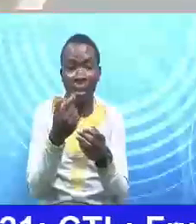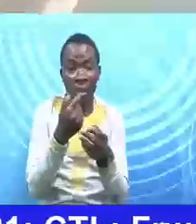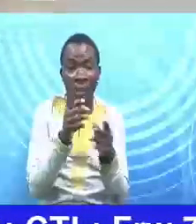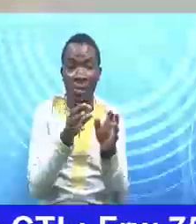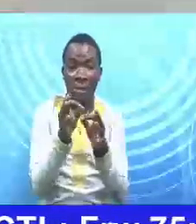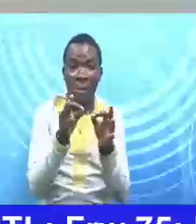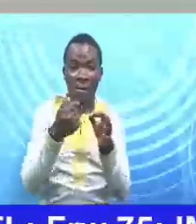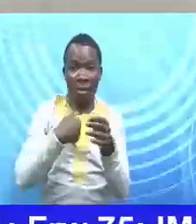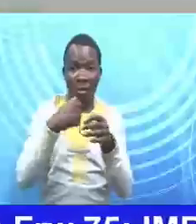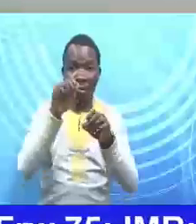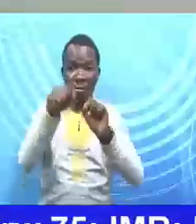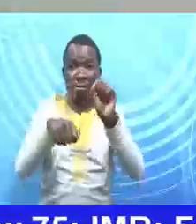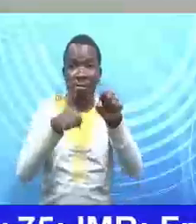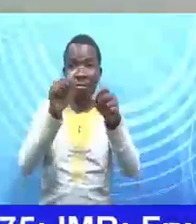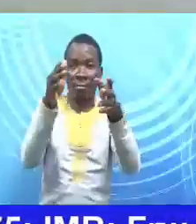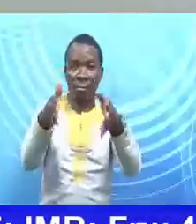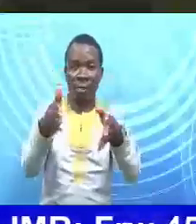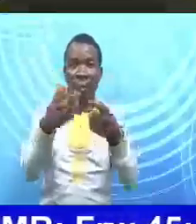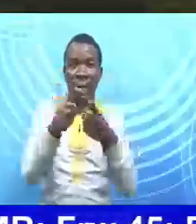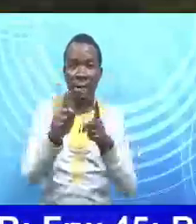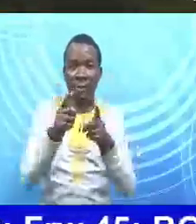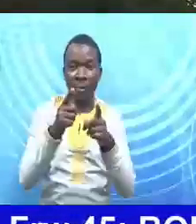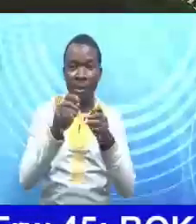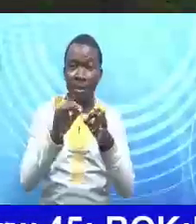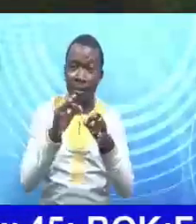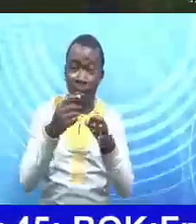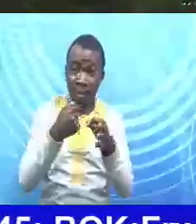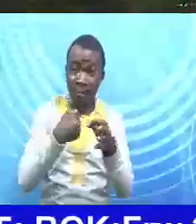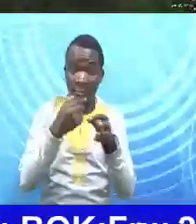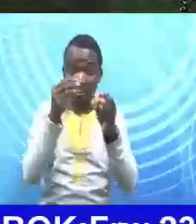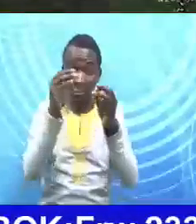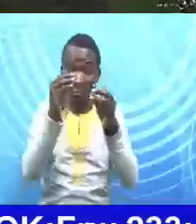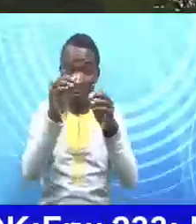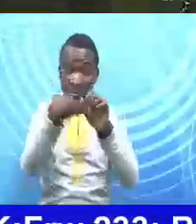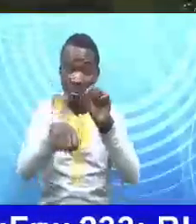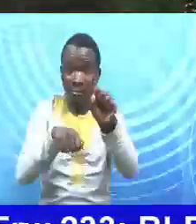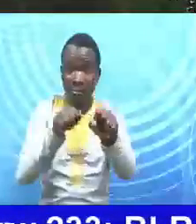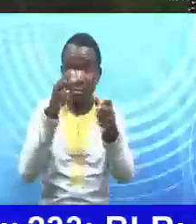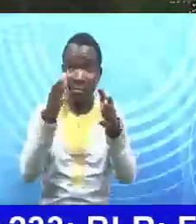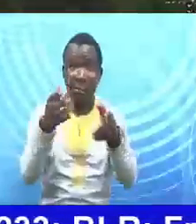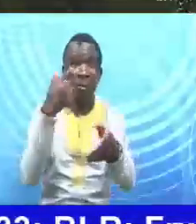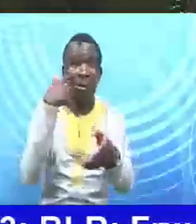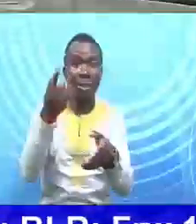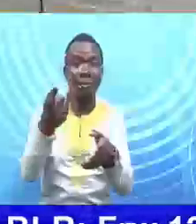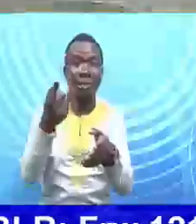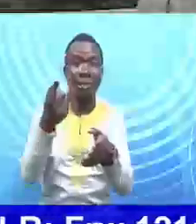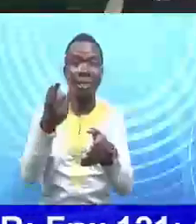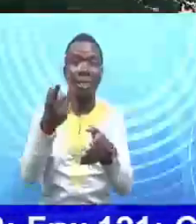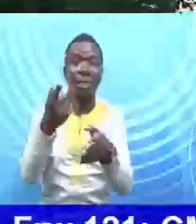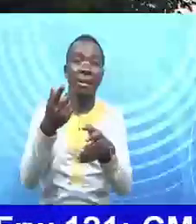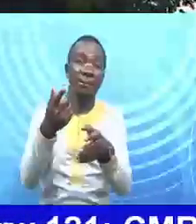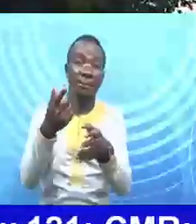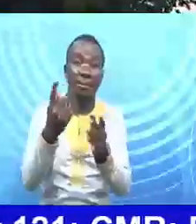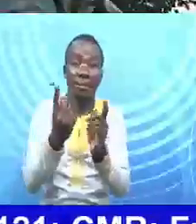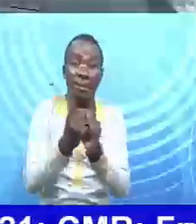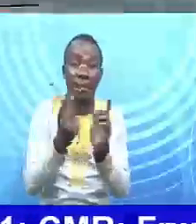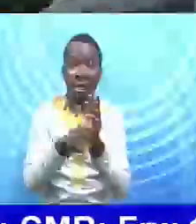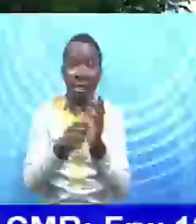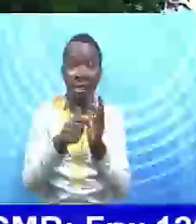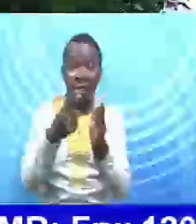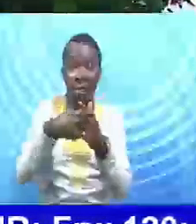ndi umunyonzi. Ariko mukuba ndi umunyonzi urebye batugendaho, ni ukuvuga ngo nsohoka ngiye